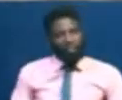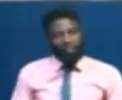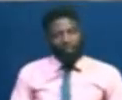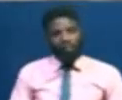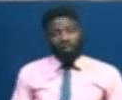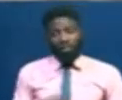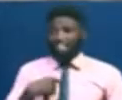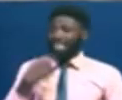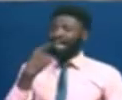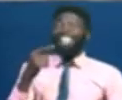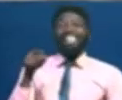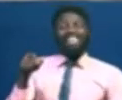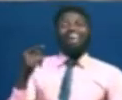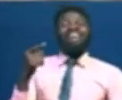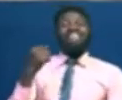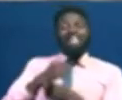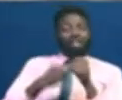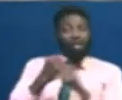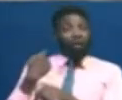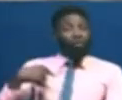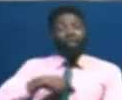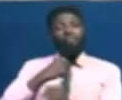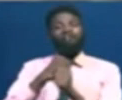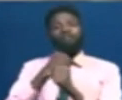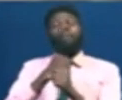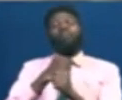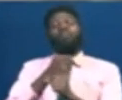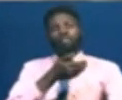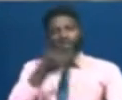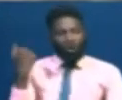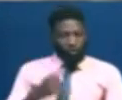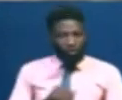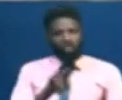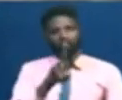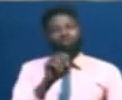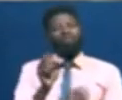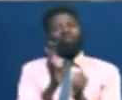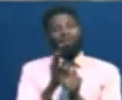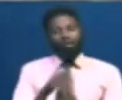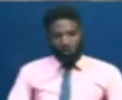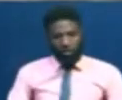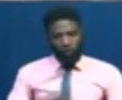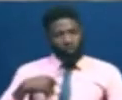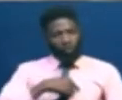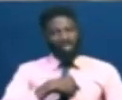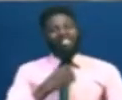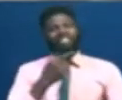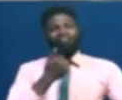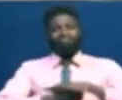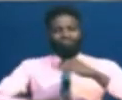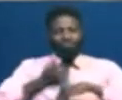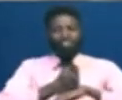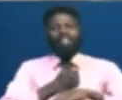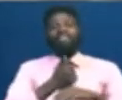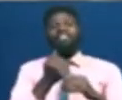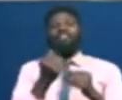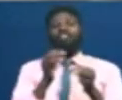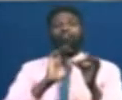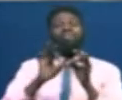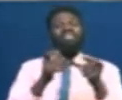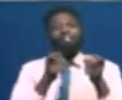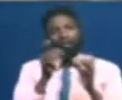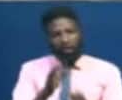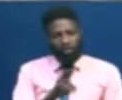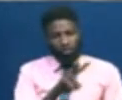ule tulifanya mzuri sana ni 2014. Wakati tulifanya vidhibiti mwendo 2014, 2015, 2016. Sababu namba zetu